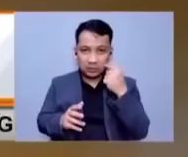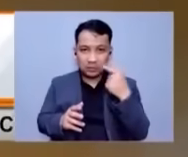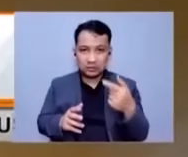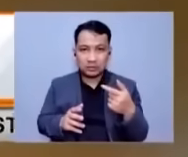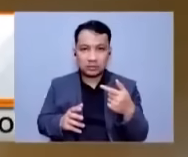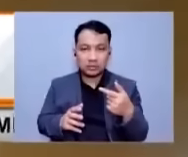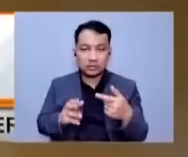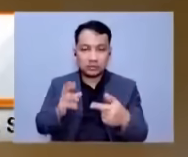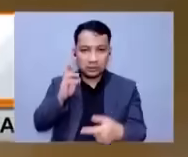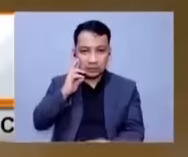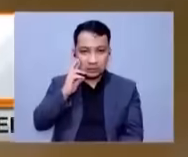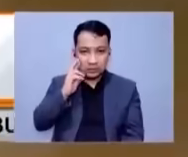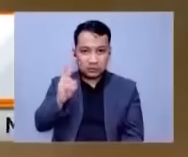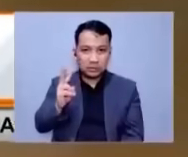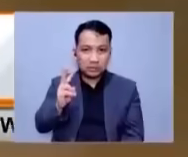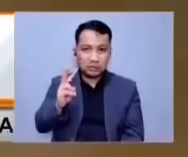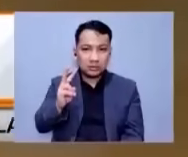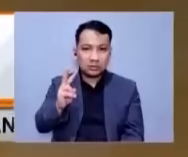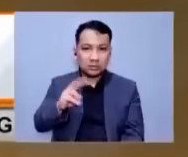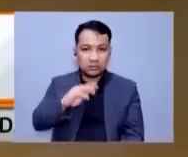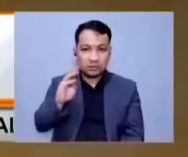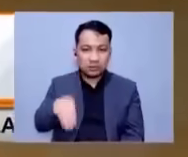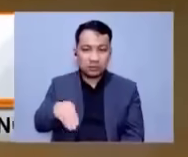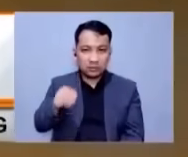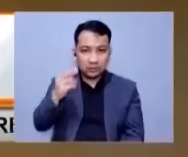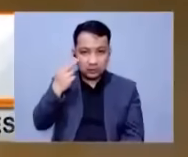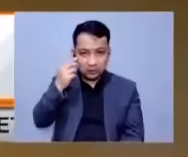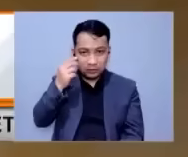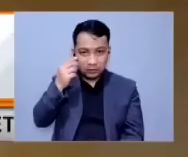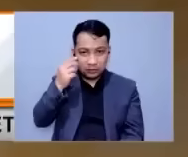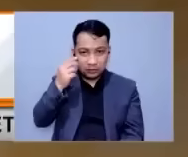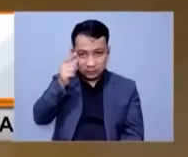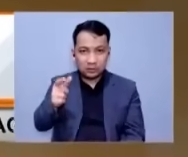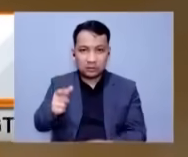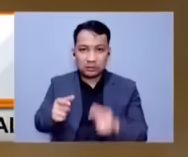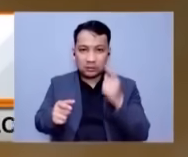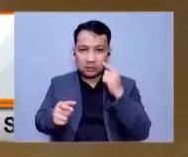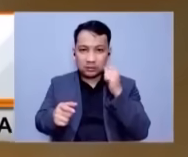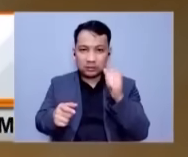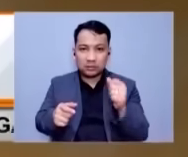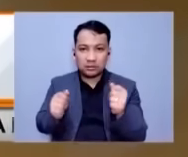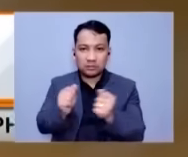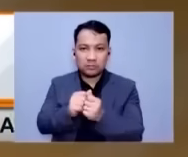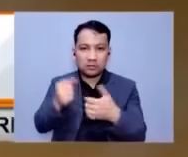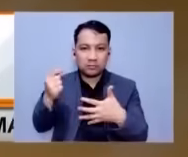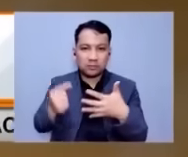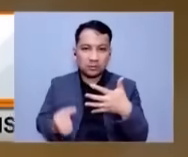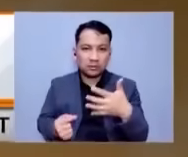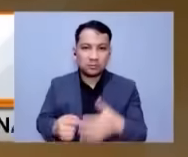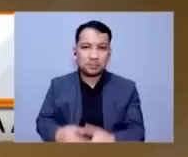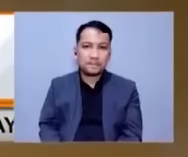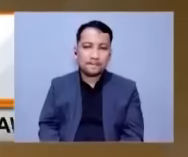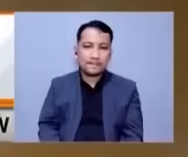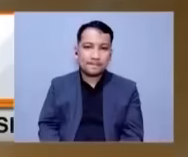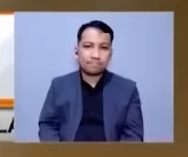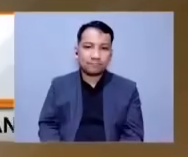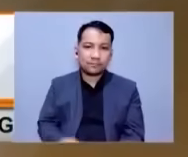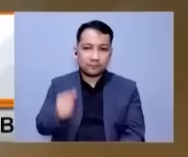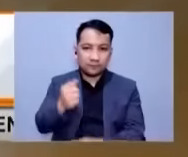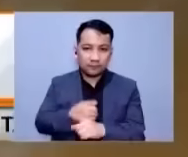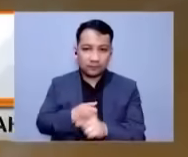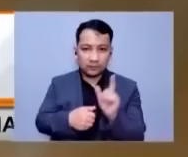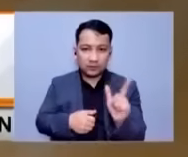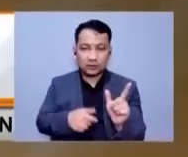Regine Velasquez, Manila Mayor Honey Lacunia, Jaja Padilla at marami pang iba. September 2022